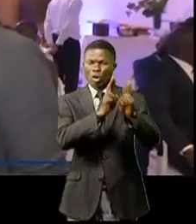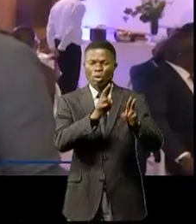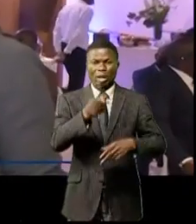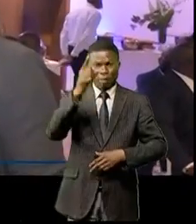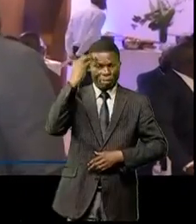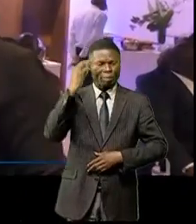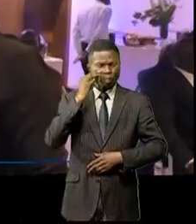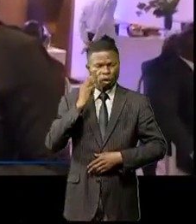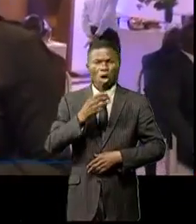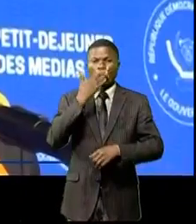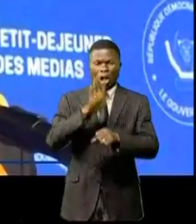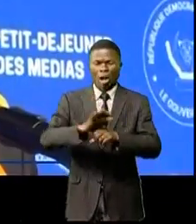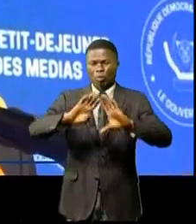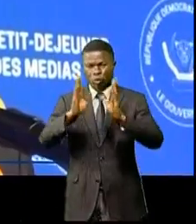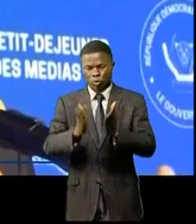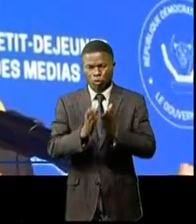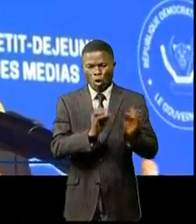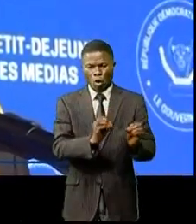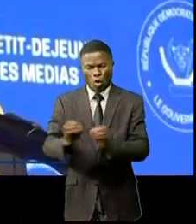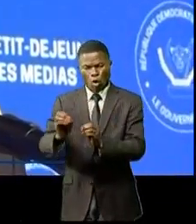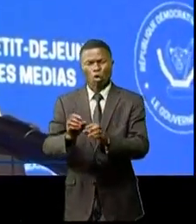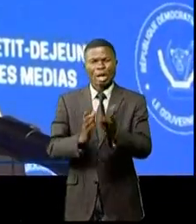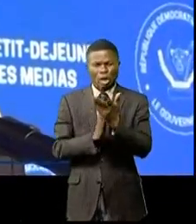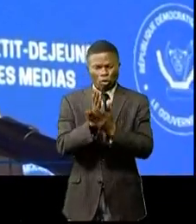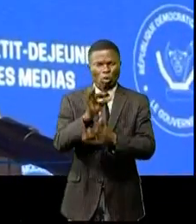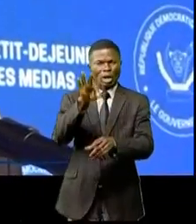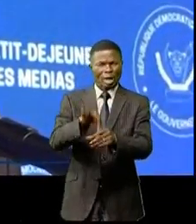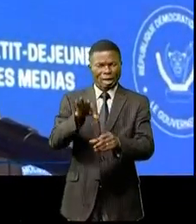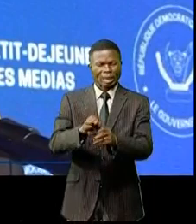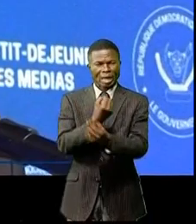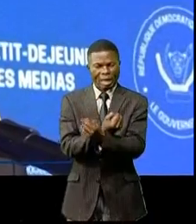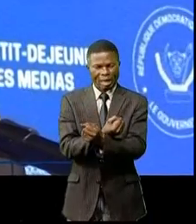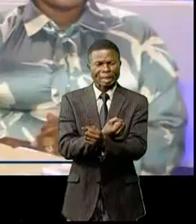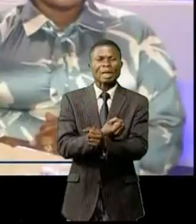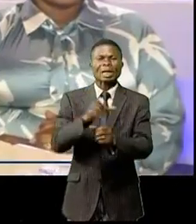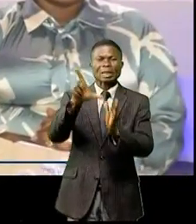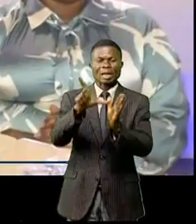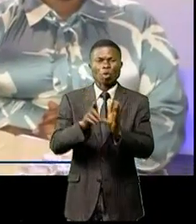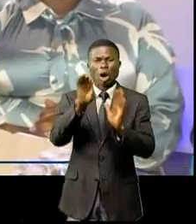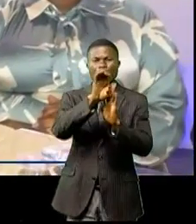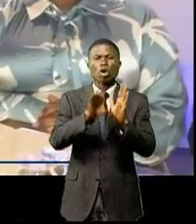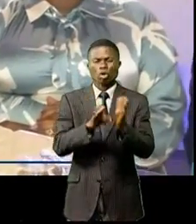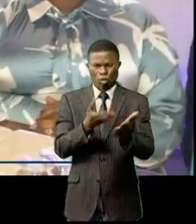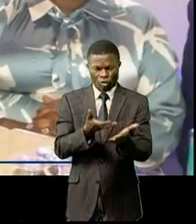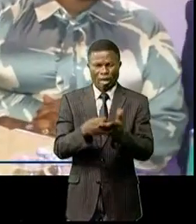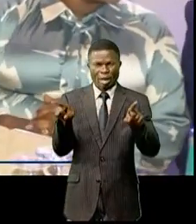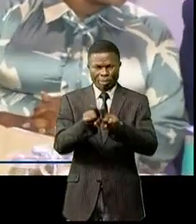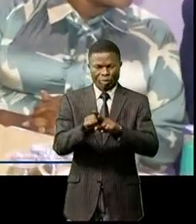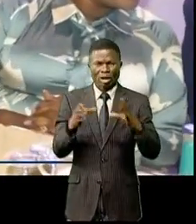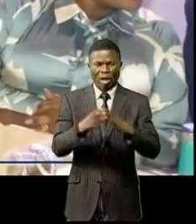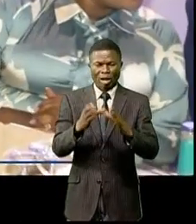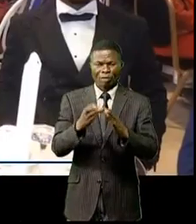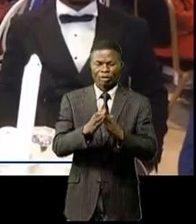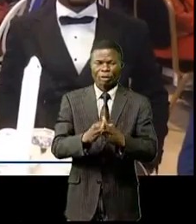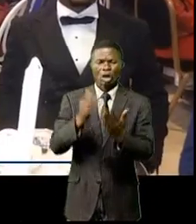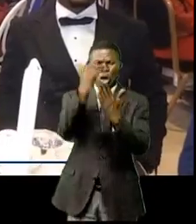marche vers l'organisation des élections crédibles dans le respect des délais constitutionnels, chose qui doit aller de pair avec les recensements de